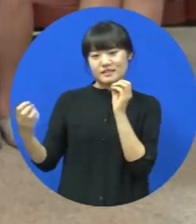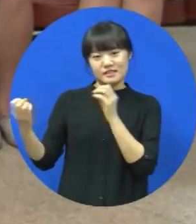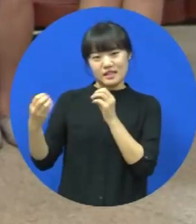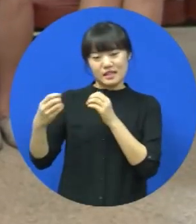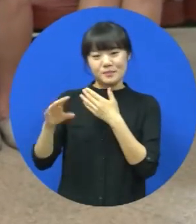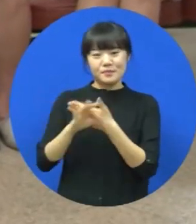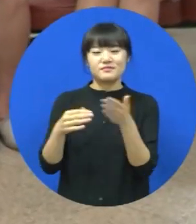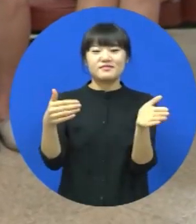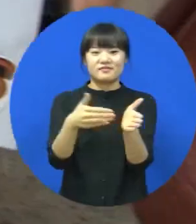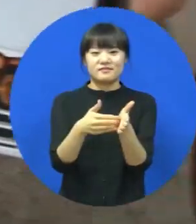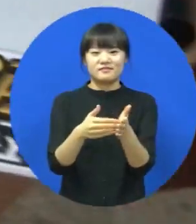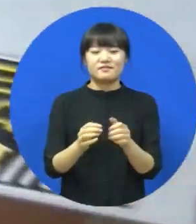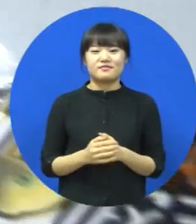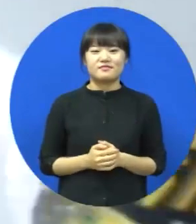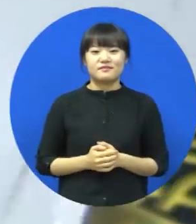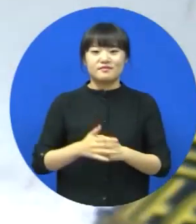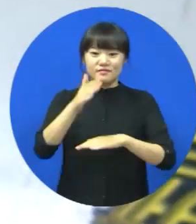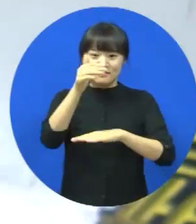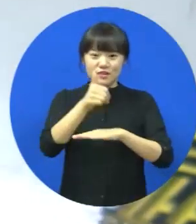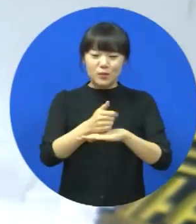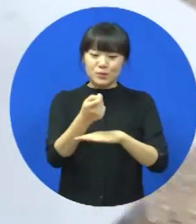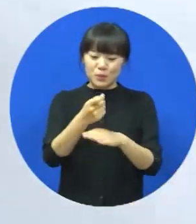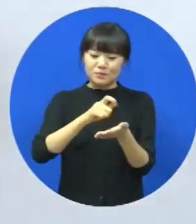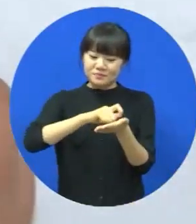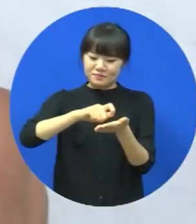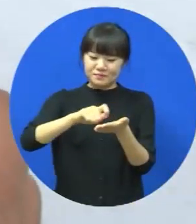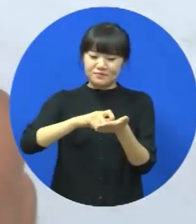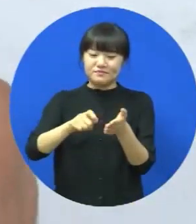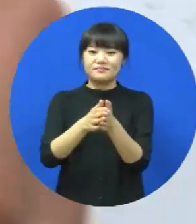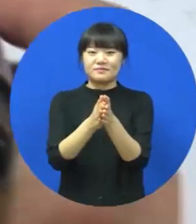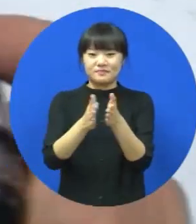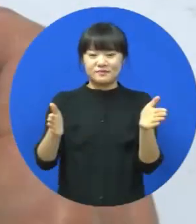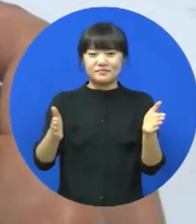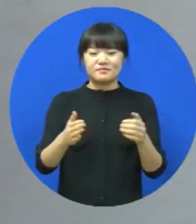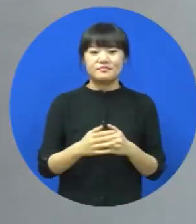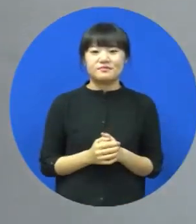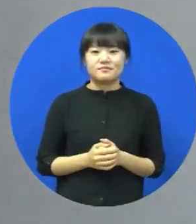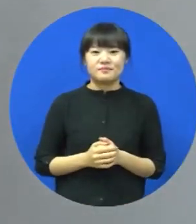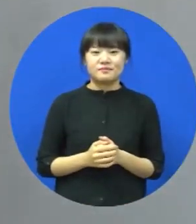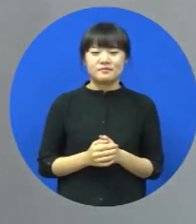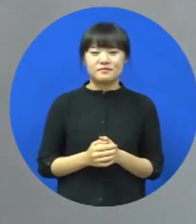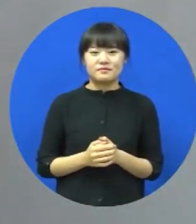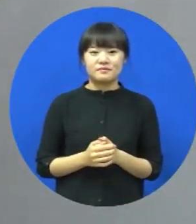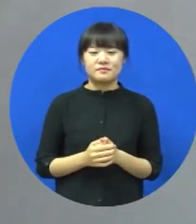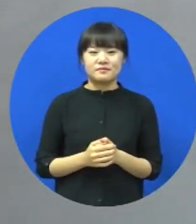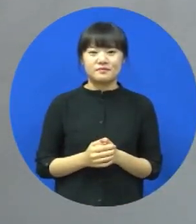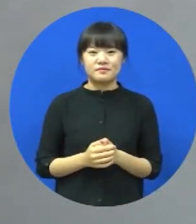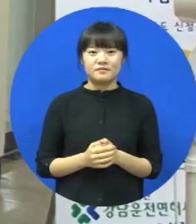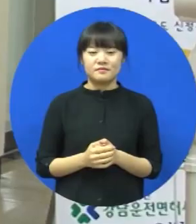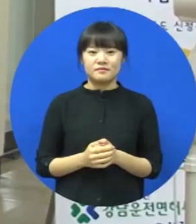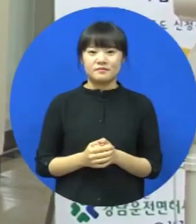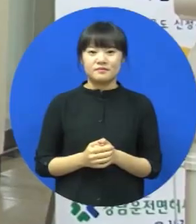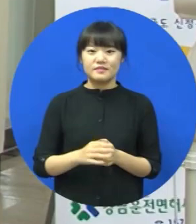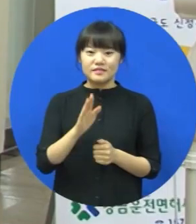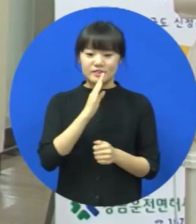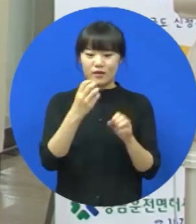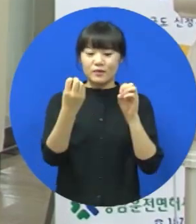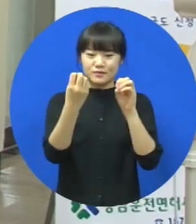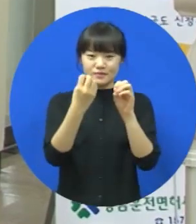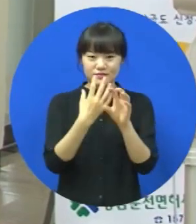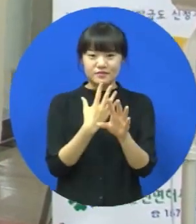끝! 마침내 슬슬 답을 적기 시작하는데 과연?